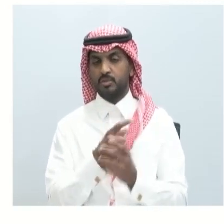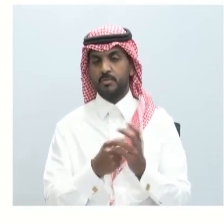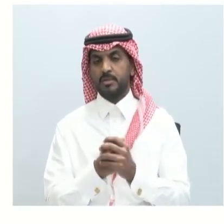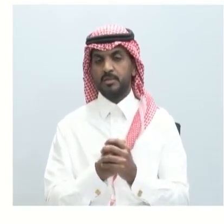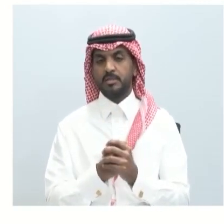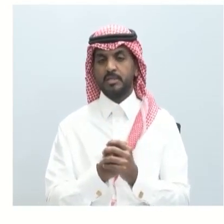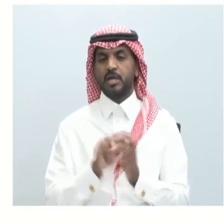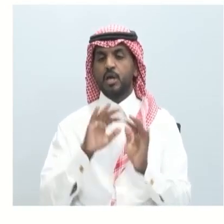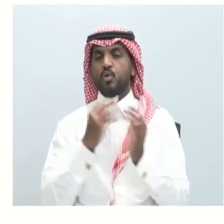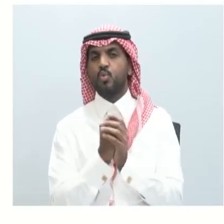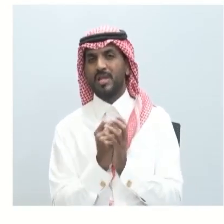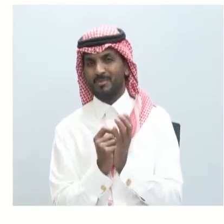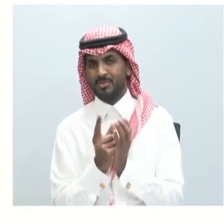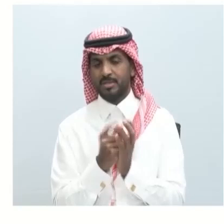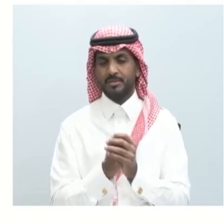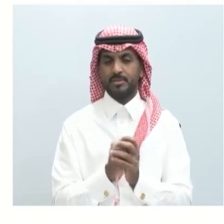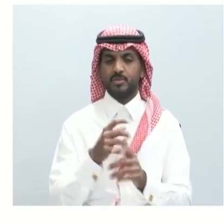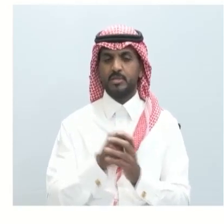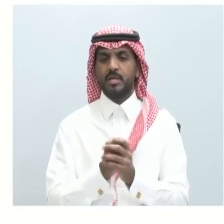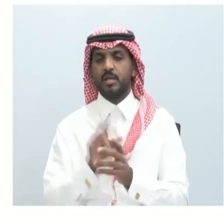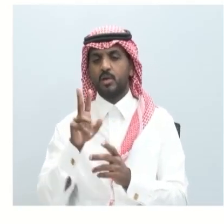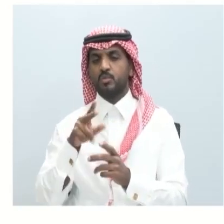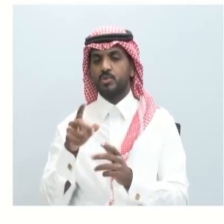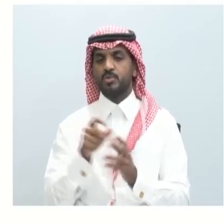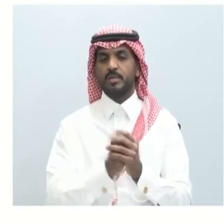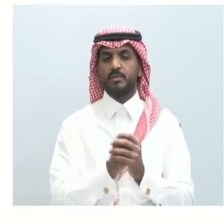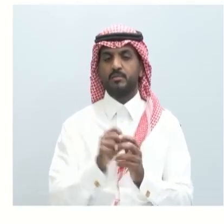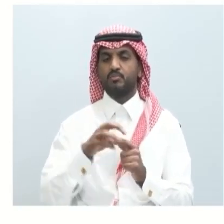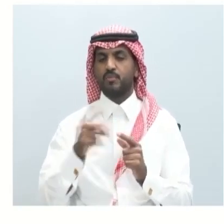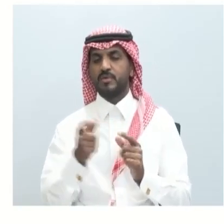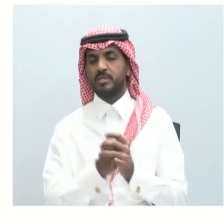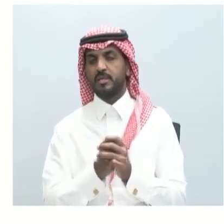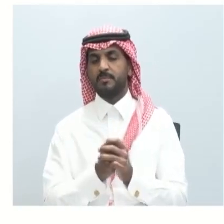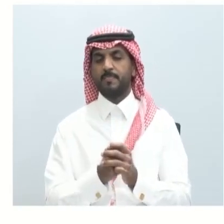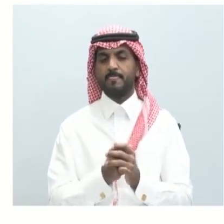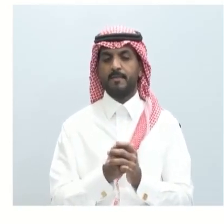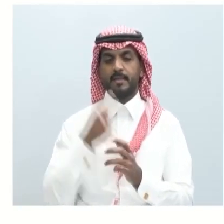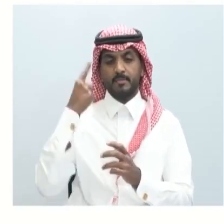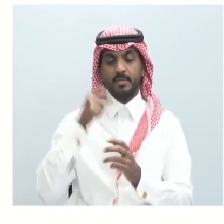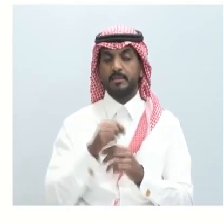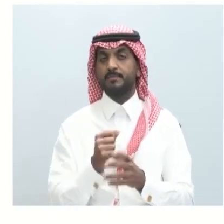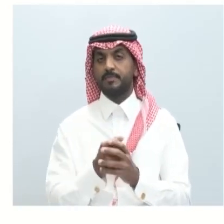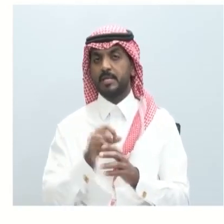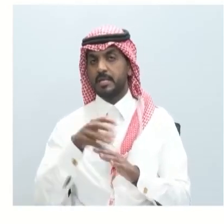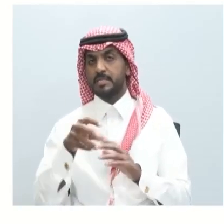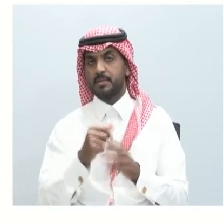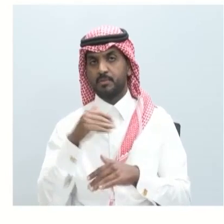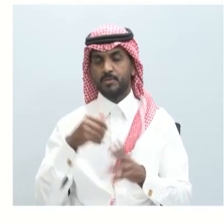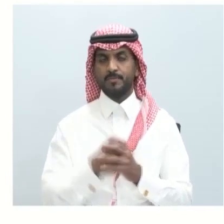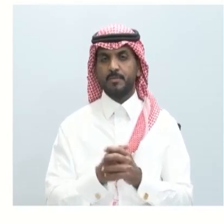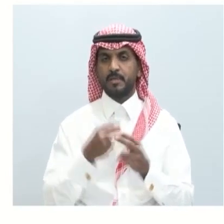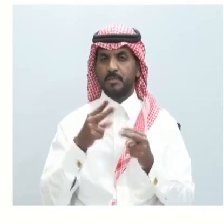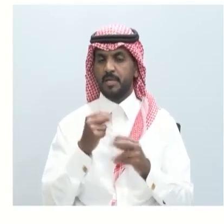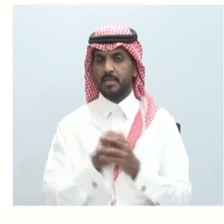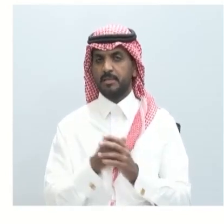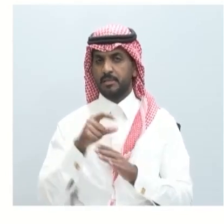الامشاج حيث تتوزع هذه الجينات على الكروموسومات المنفصله بشكل حر في اثناء عمليه الانقسام المنصف لنا من بدايه